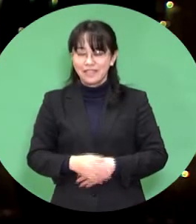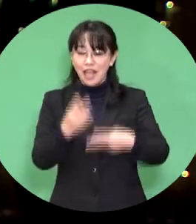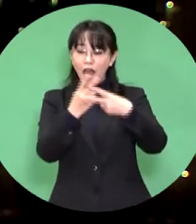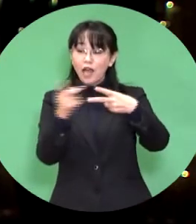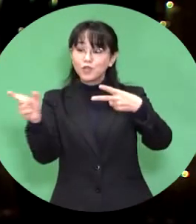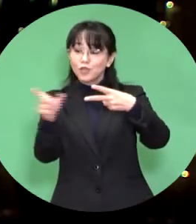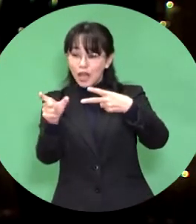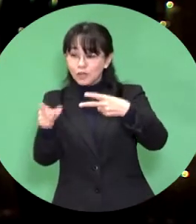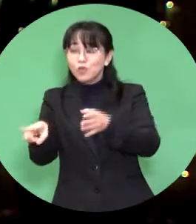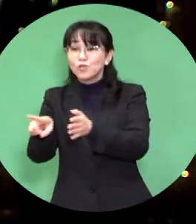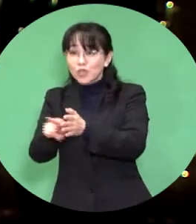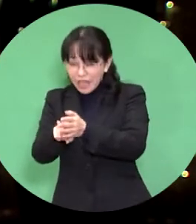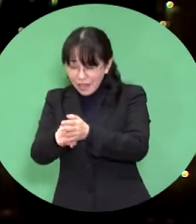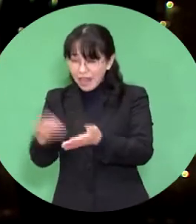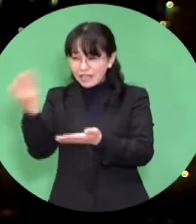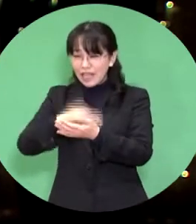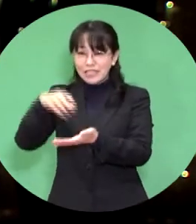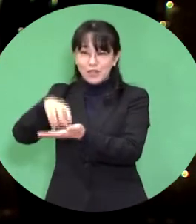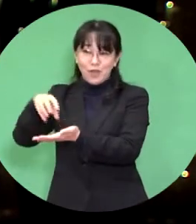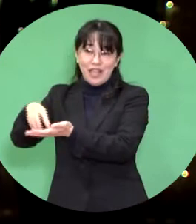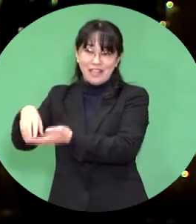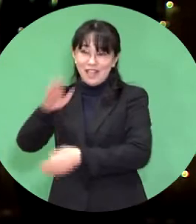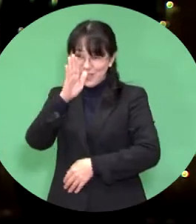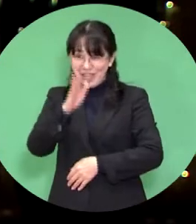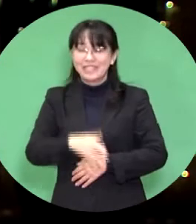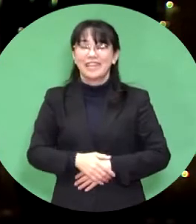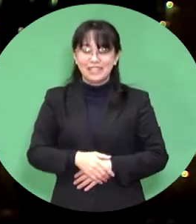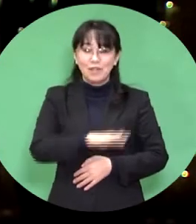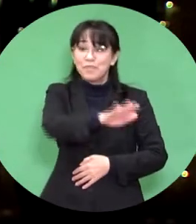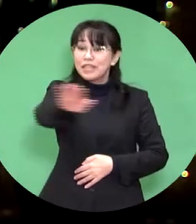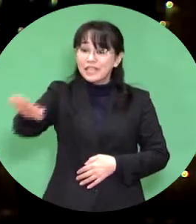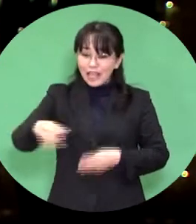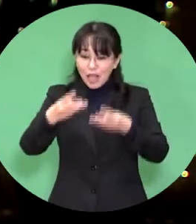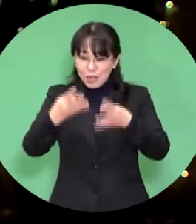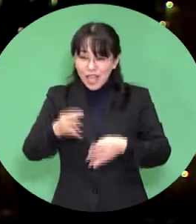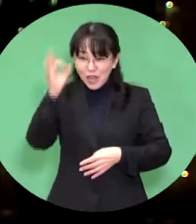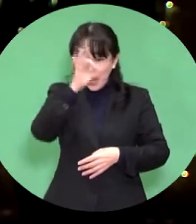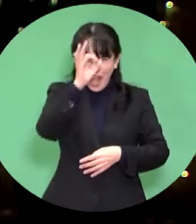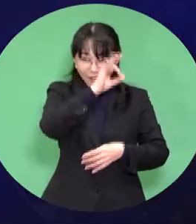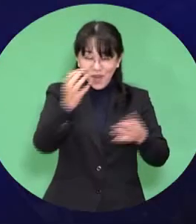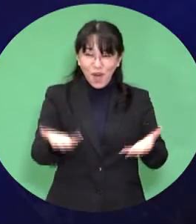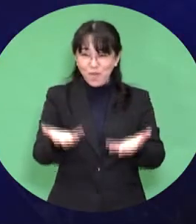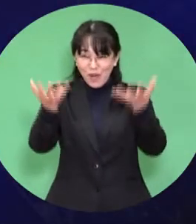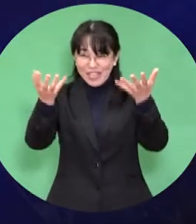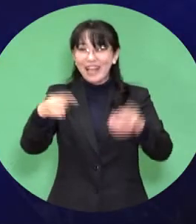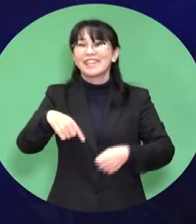んどん投稿してください。みんなでミエの観光を盛り上げていきましょう。